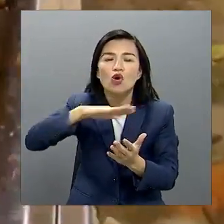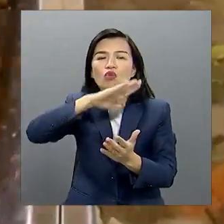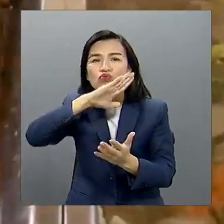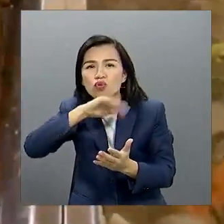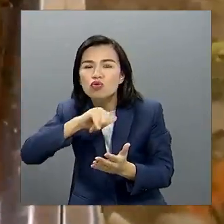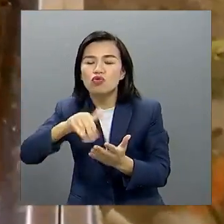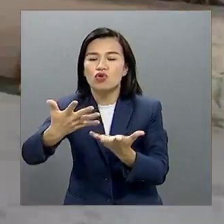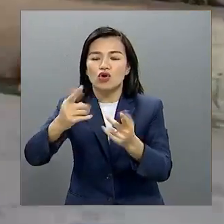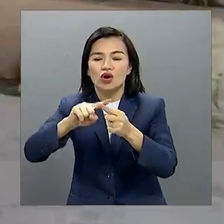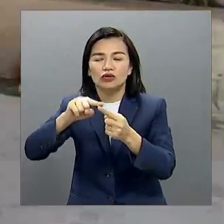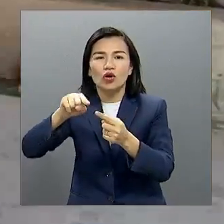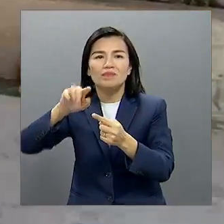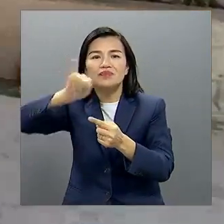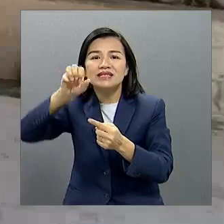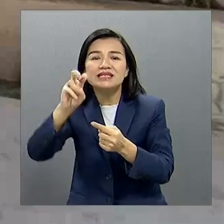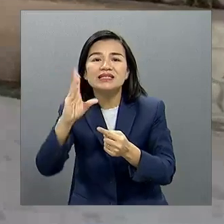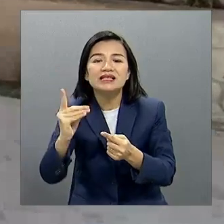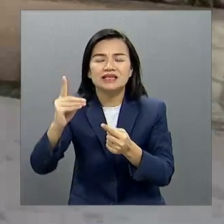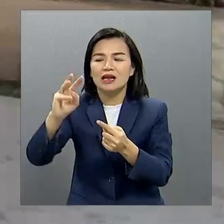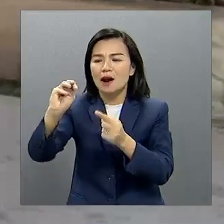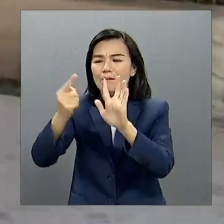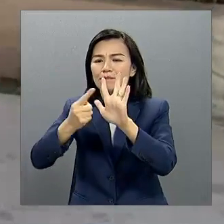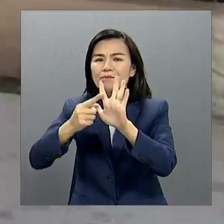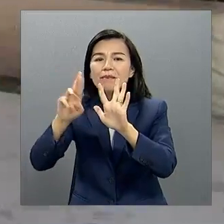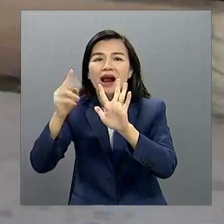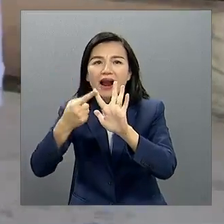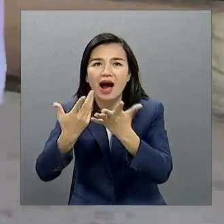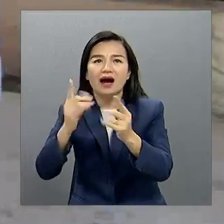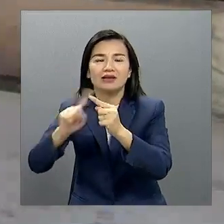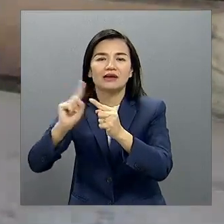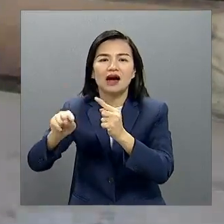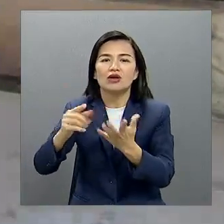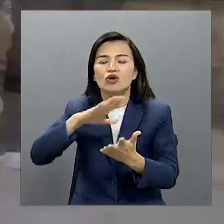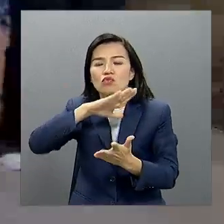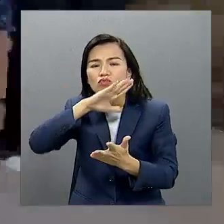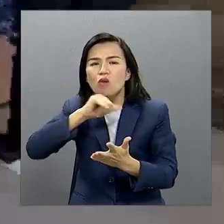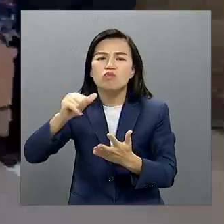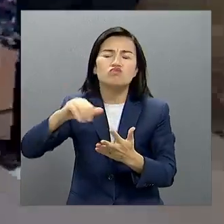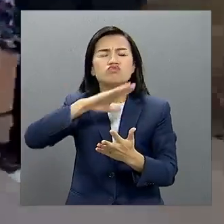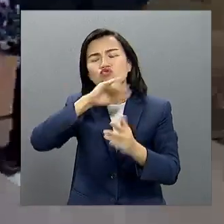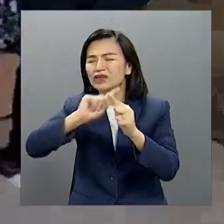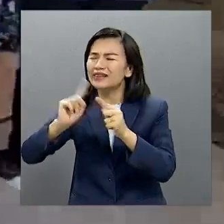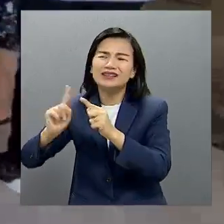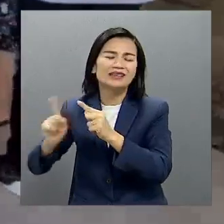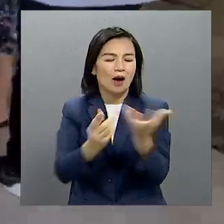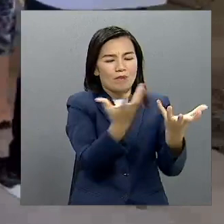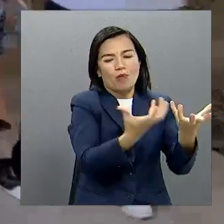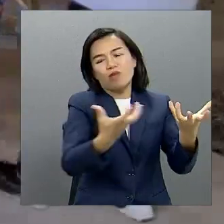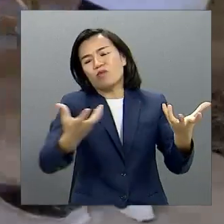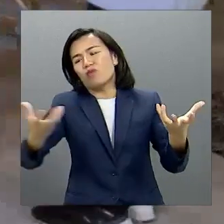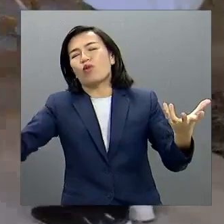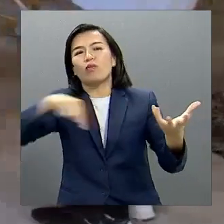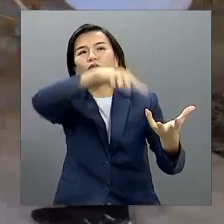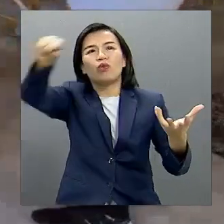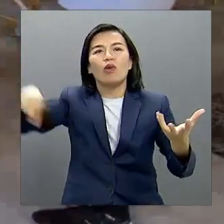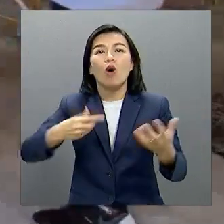ดมะระยัดไส้บวบผัดไข่ต้มแซ่บซี่โครงอ่อนเครื่องในหมูทอดหมูยอไก่ทอดน้ำปลาแล้วก็ของหวานที่พูดมาทั้งหมด